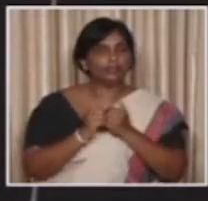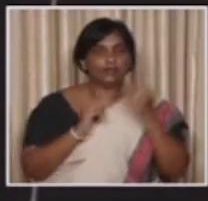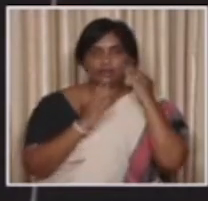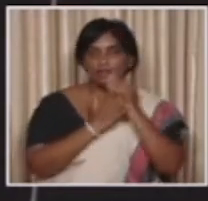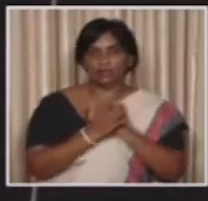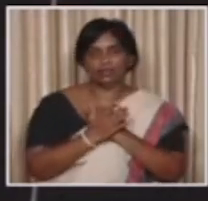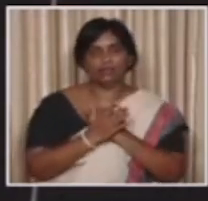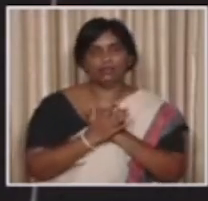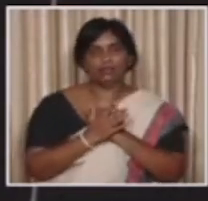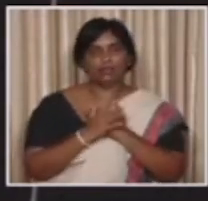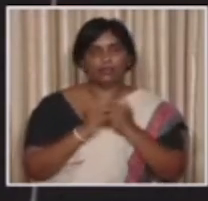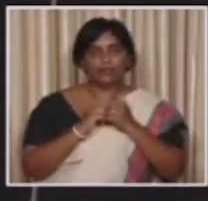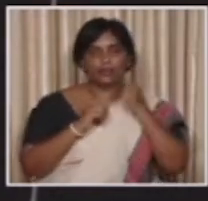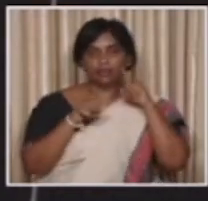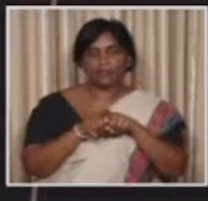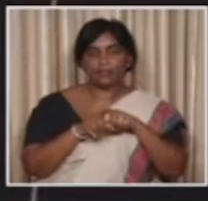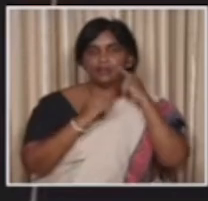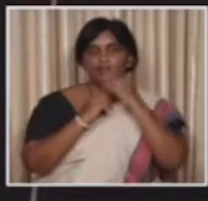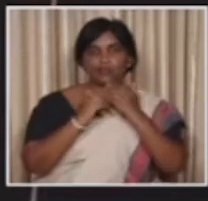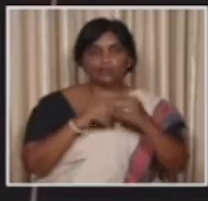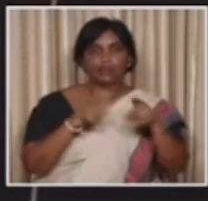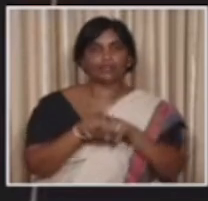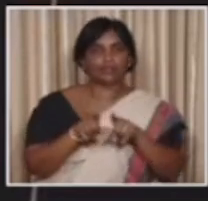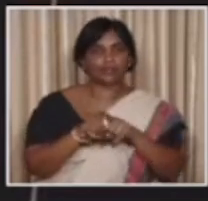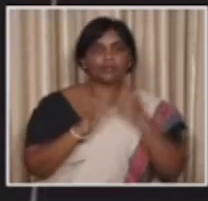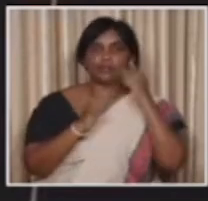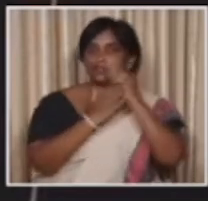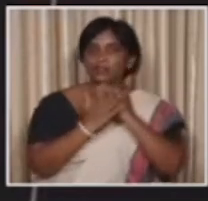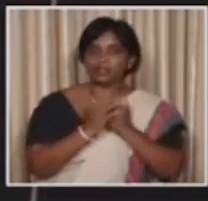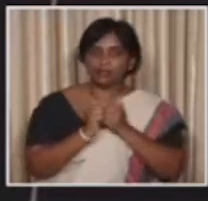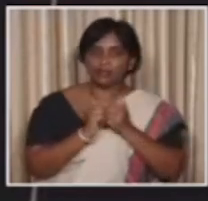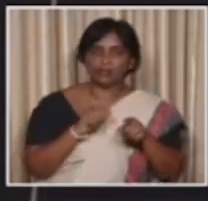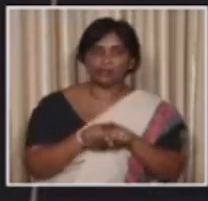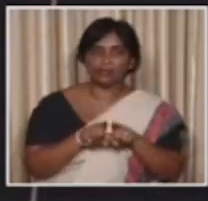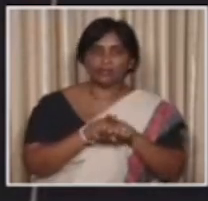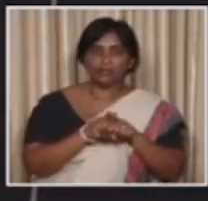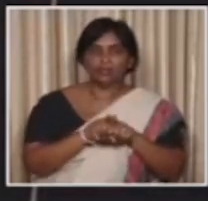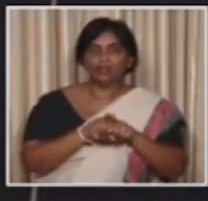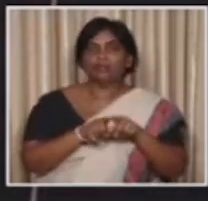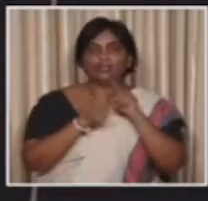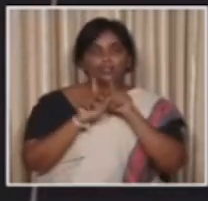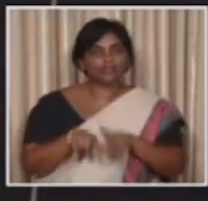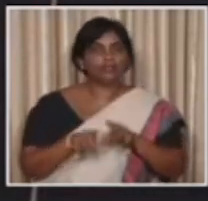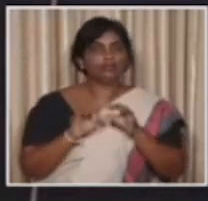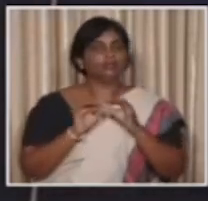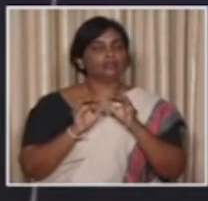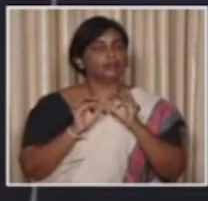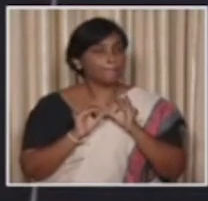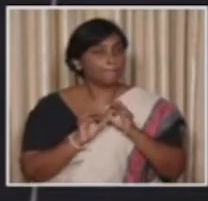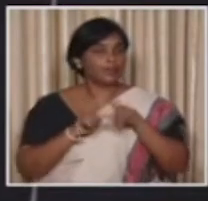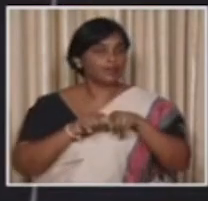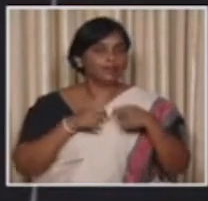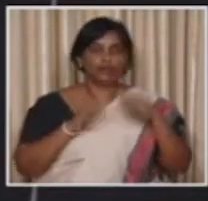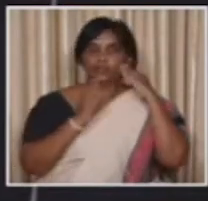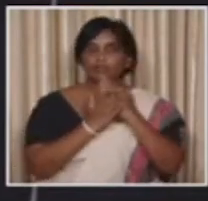කරලා තියෙනවා. මේ කාලය තුල අපි දාලා තියෙන ජනතාවට දුන්න විදුලි සහනාධාරයේ ගත්තොත් බිලියන ගාණක්. ඉතින් ඒ නිසා